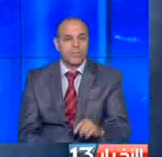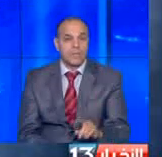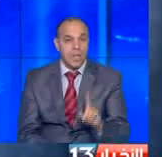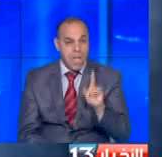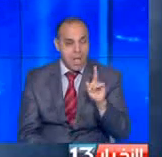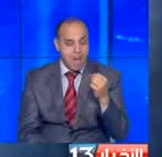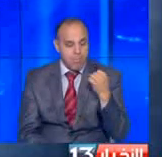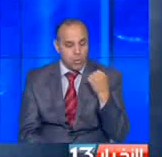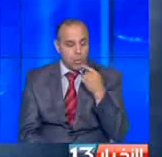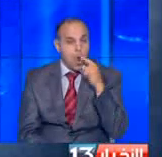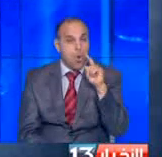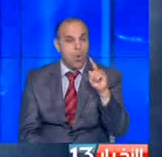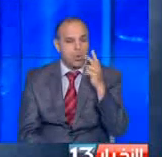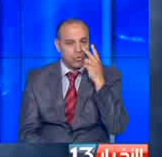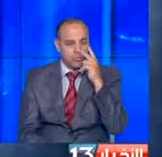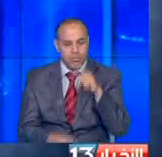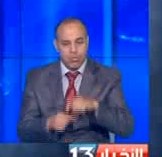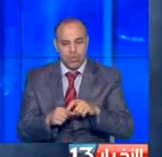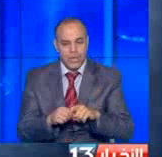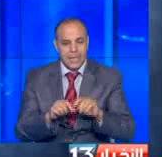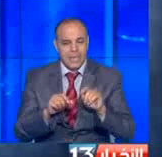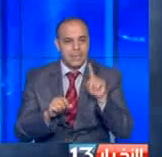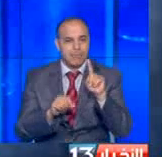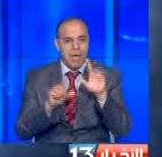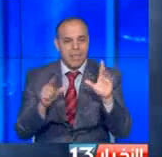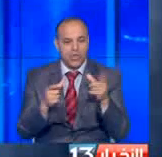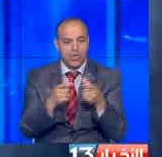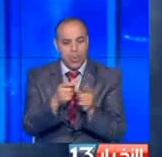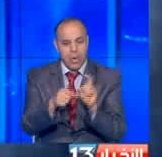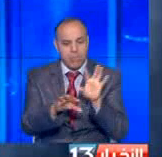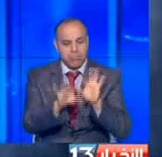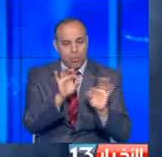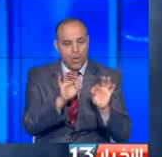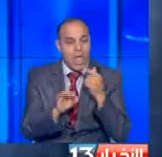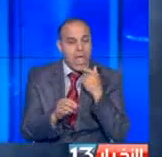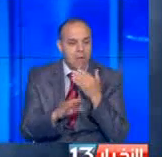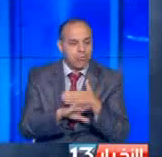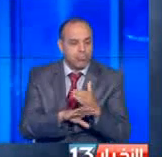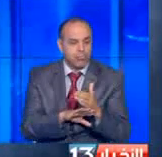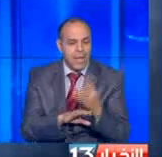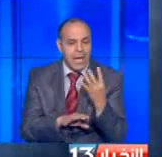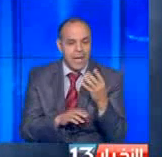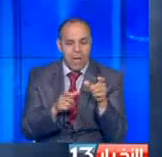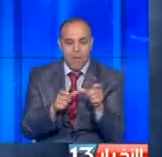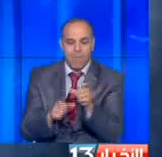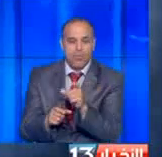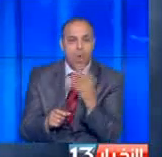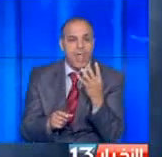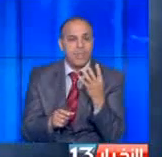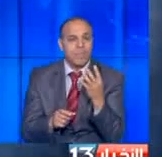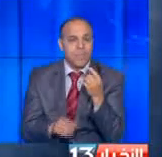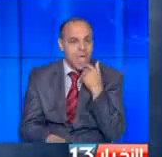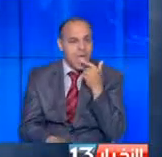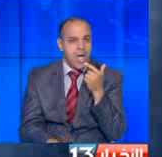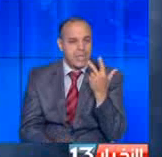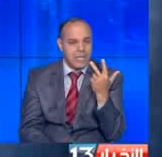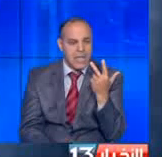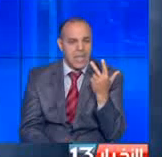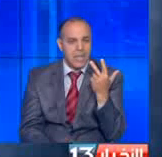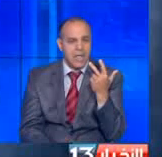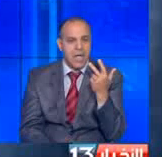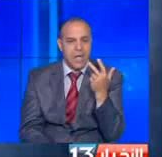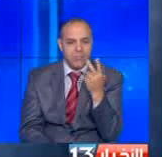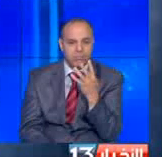البطوله ستشهد مشاركه سبعه عشر منتخبا تم توزيعها على اربع مجموعات ثلاث منها